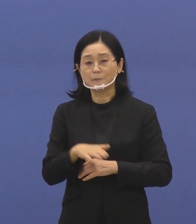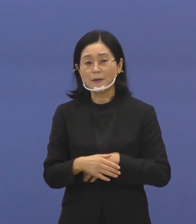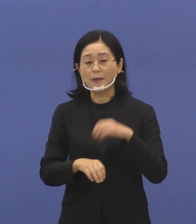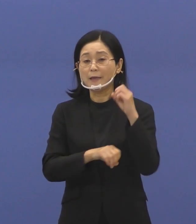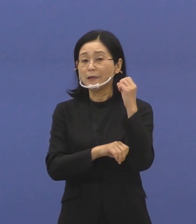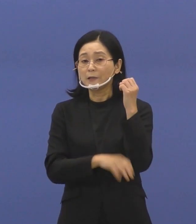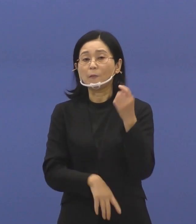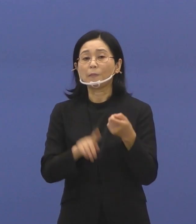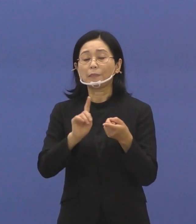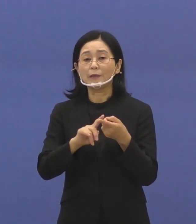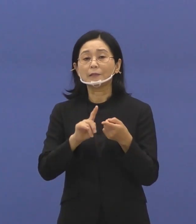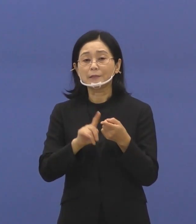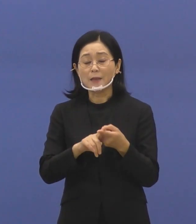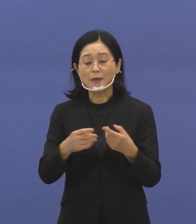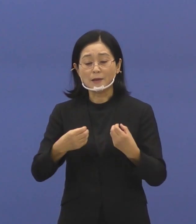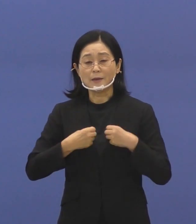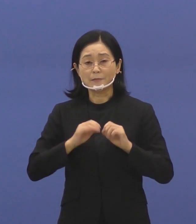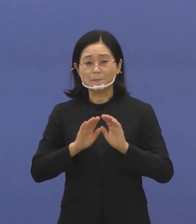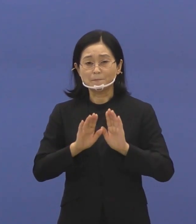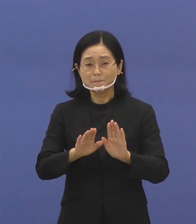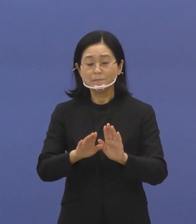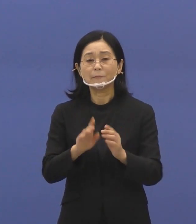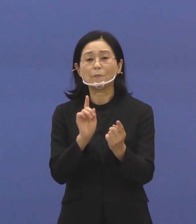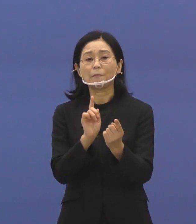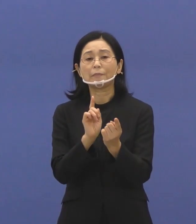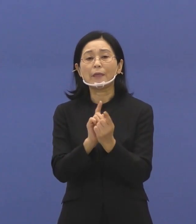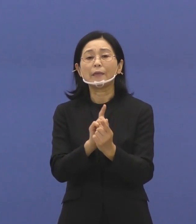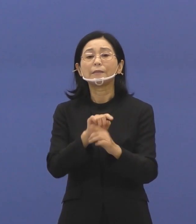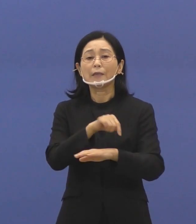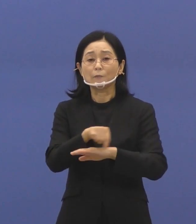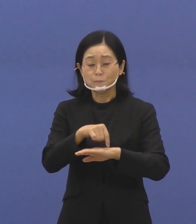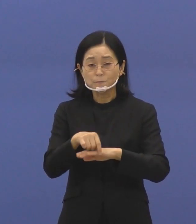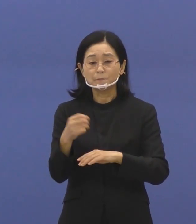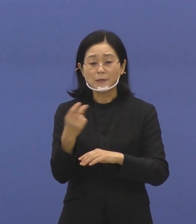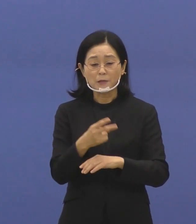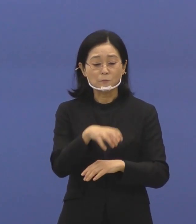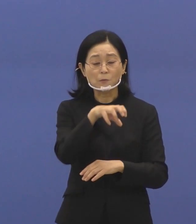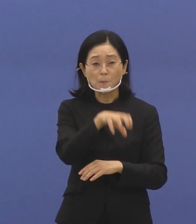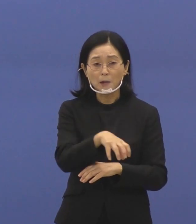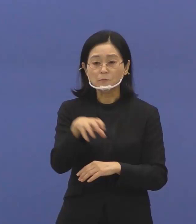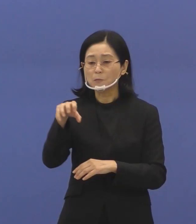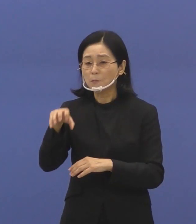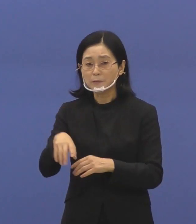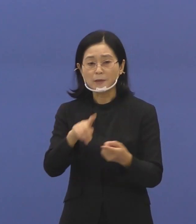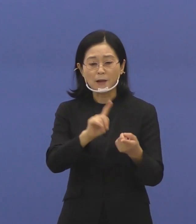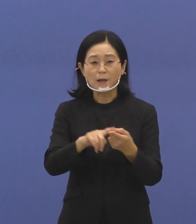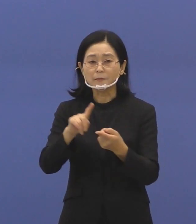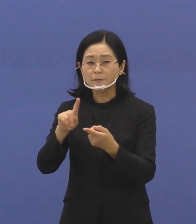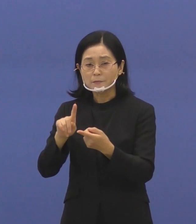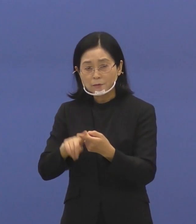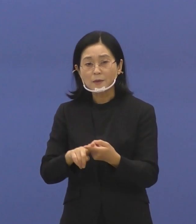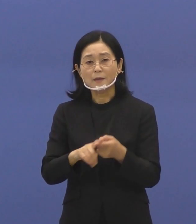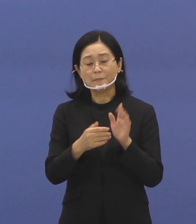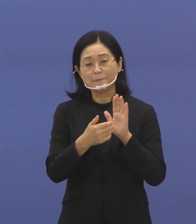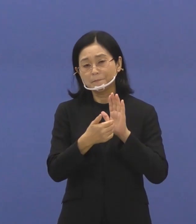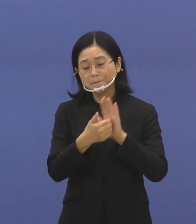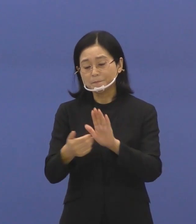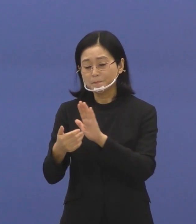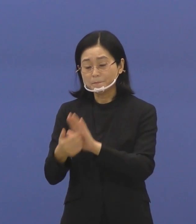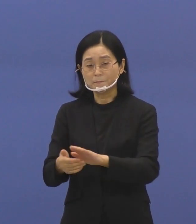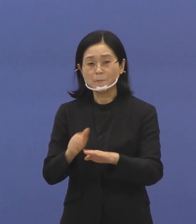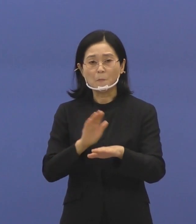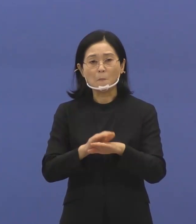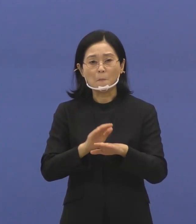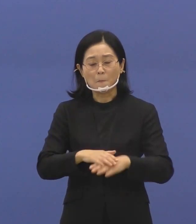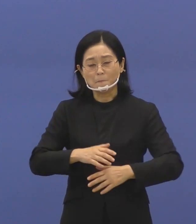的な感染対策の徹底と、この場面場面に応じた感染対策の徹底を改めてお願いしたいと